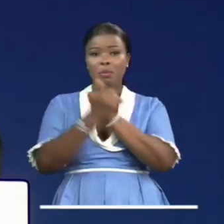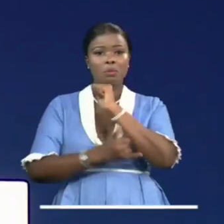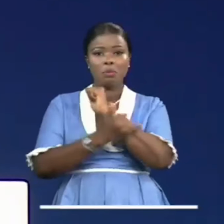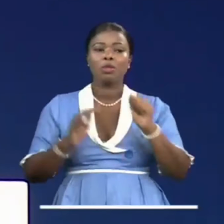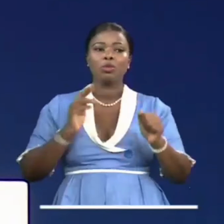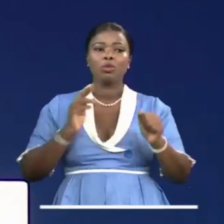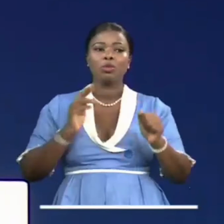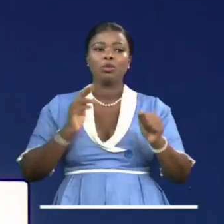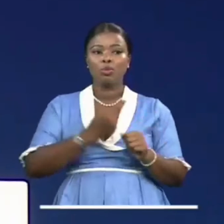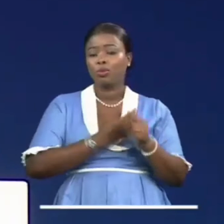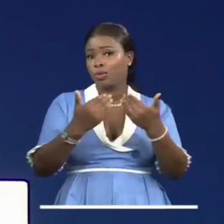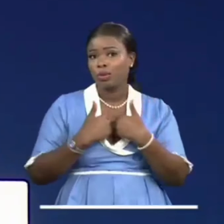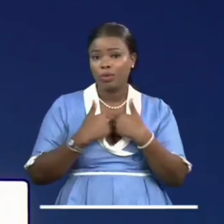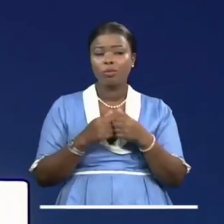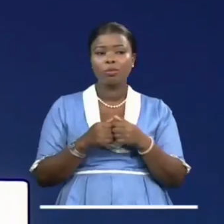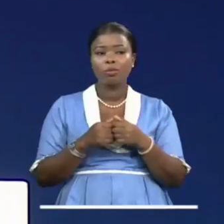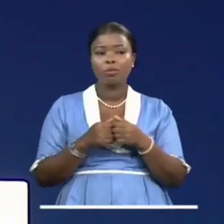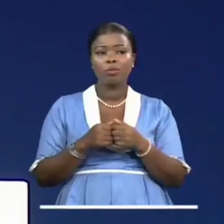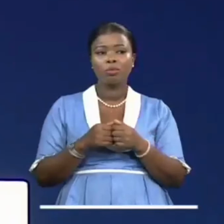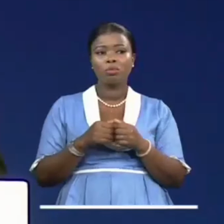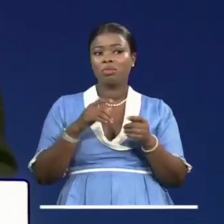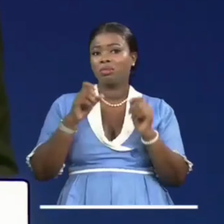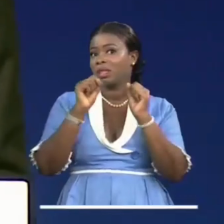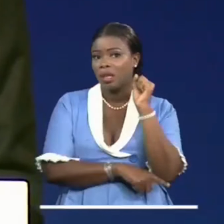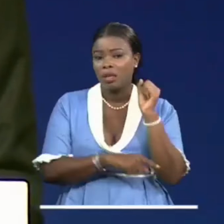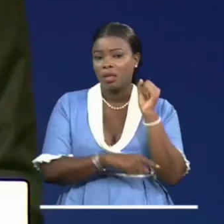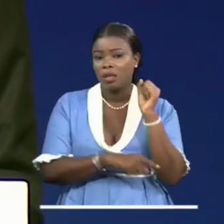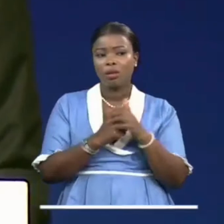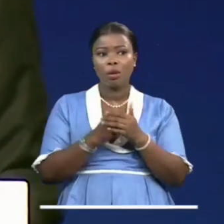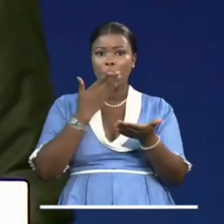sénégalais pétris de talent dans le domaine du